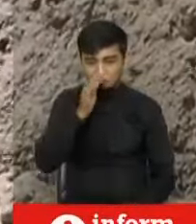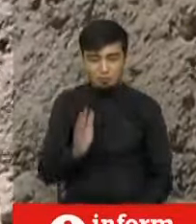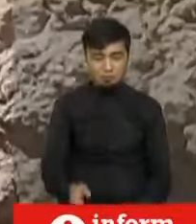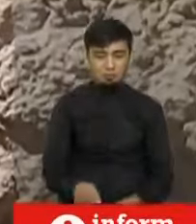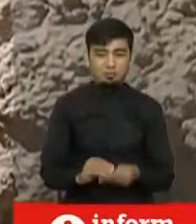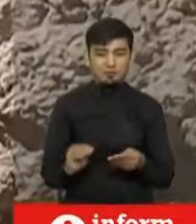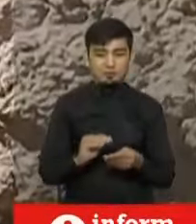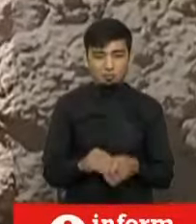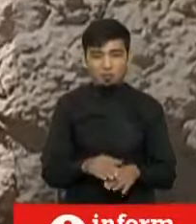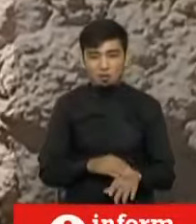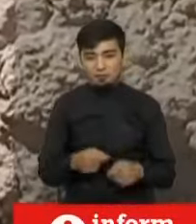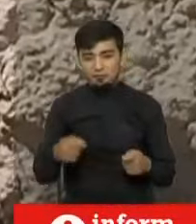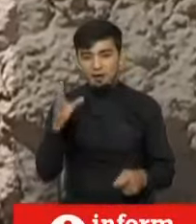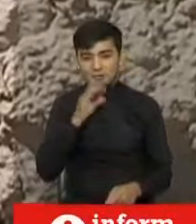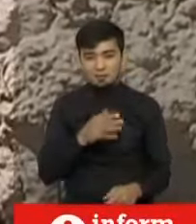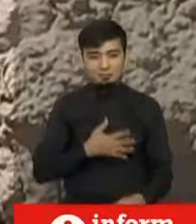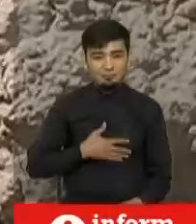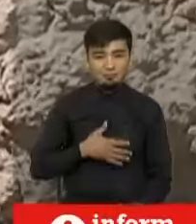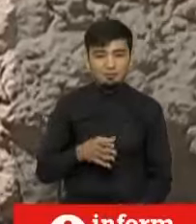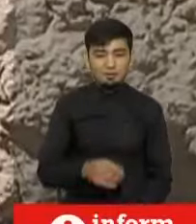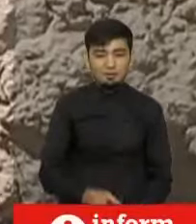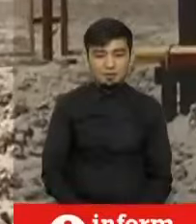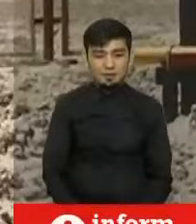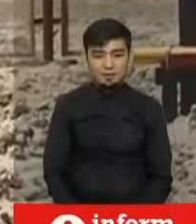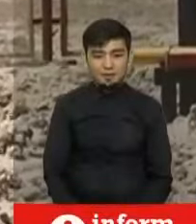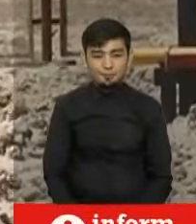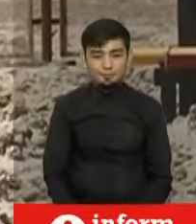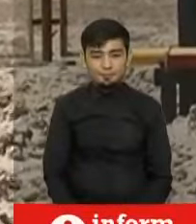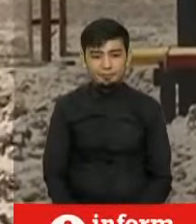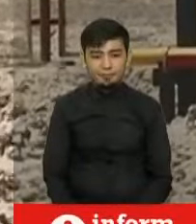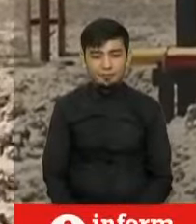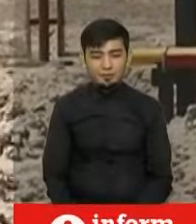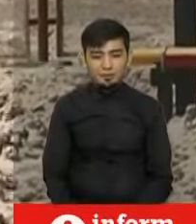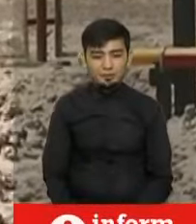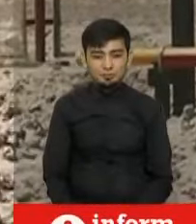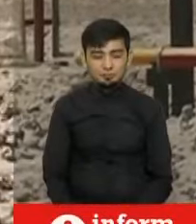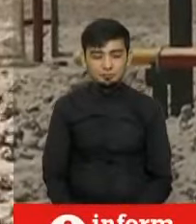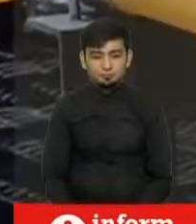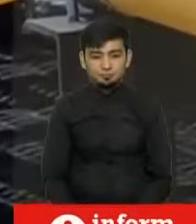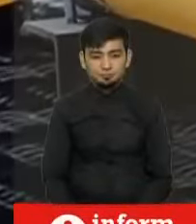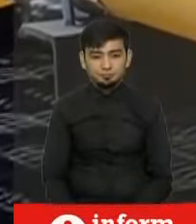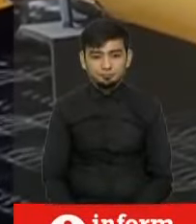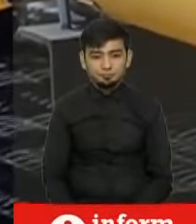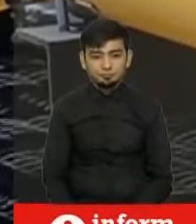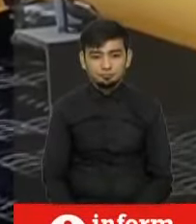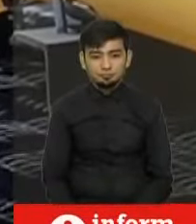тағы ұзап кете ме деп алаңдайды. Абай Нұржанұлы, Бақыт Ахметов, Информбюро, Қызылорда облысы.